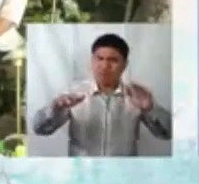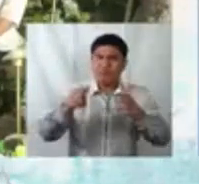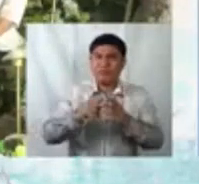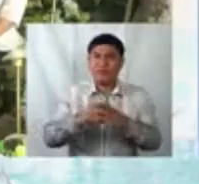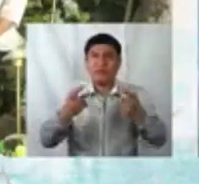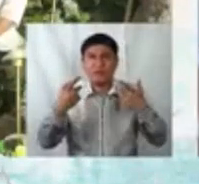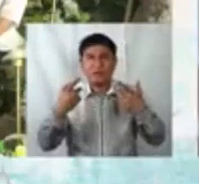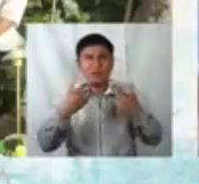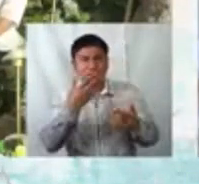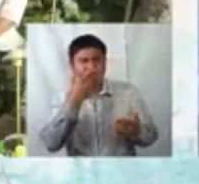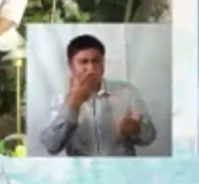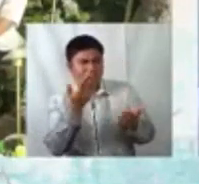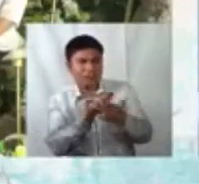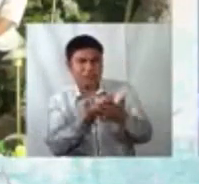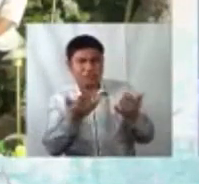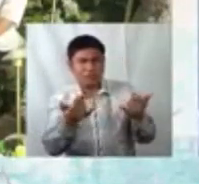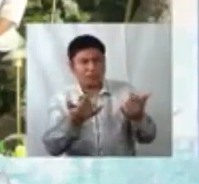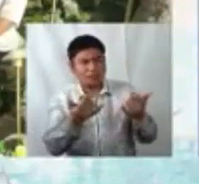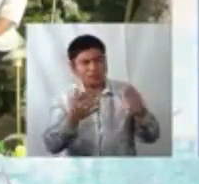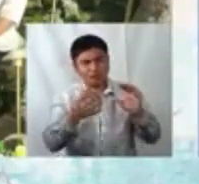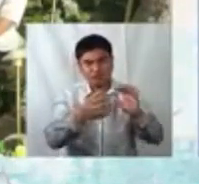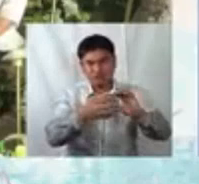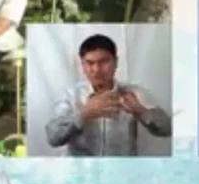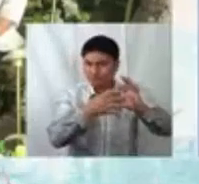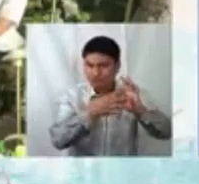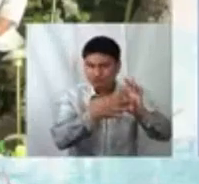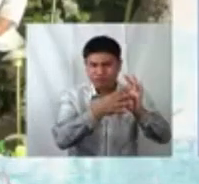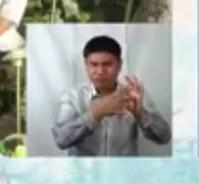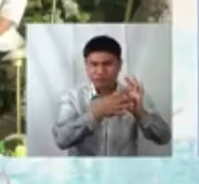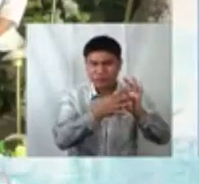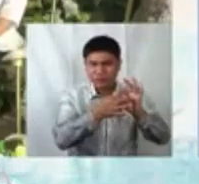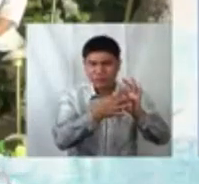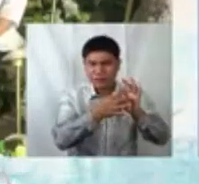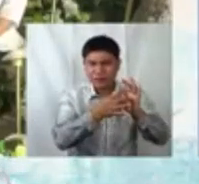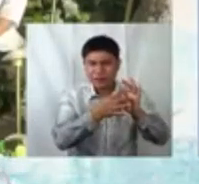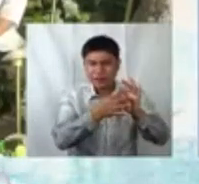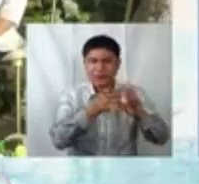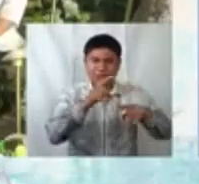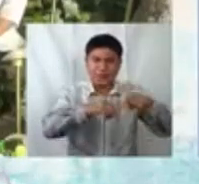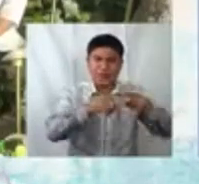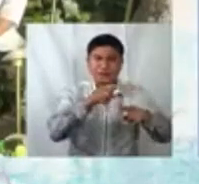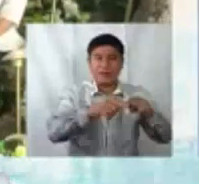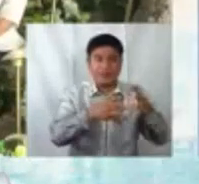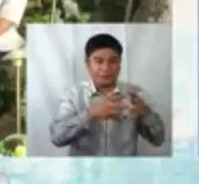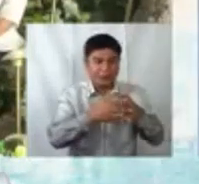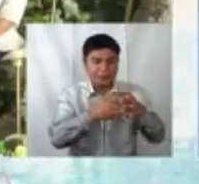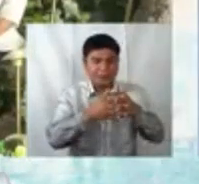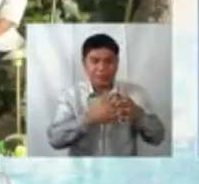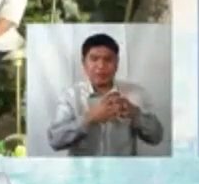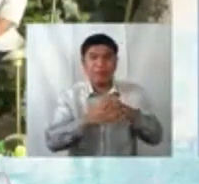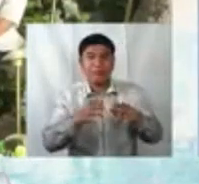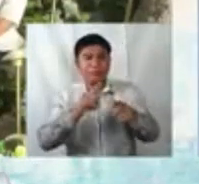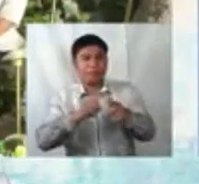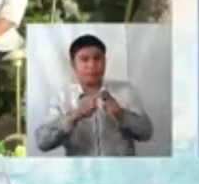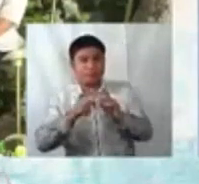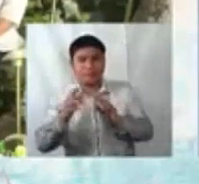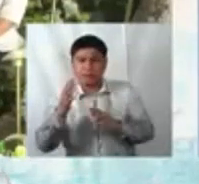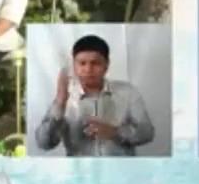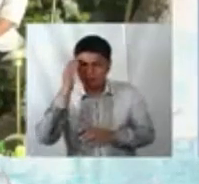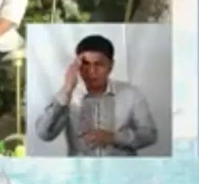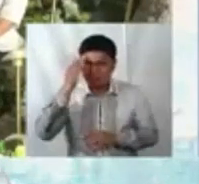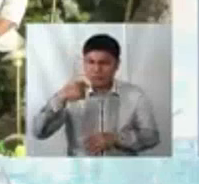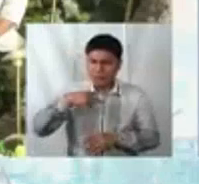magagandang pakikipagkaibigan na moments din tayo sa Amerika at kinikilala natin yung kanilang